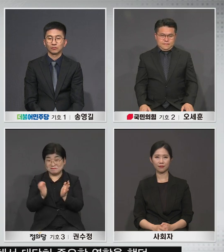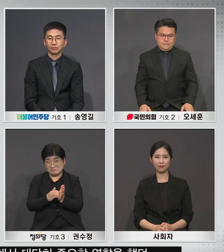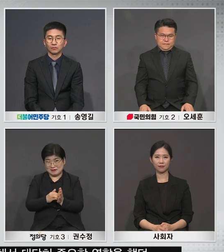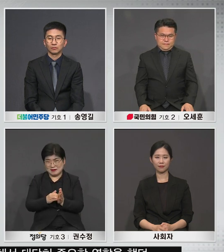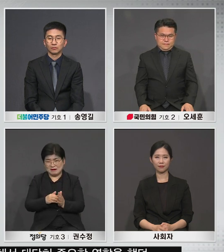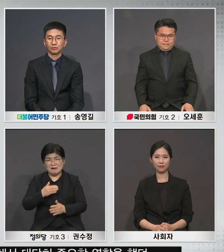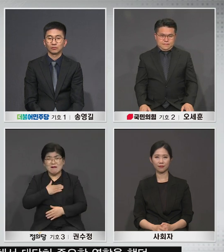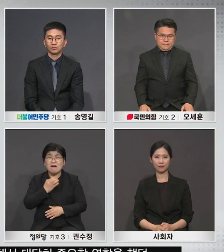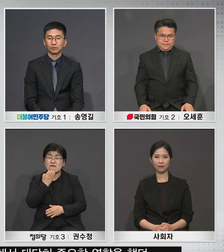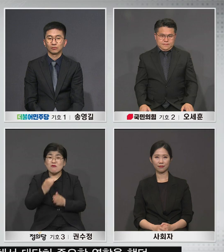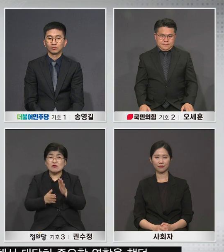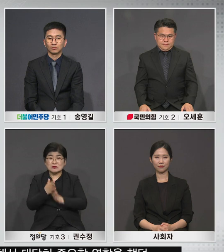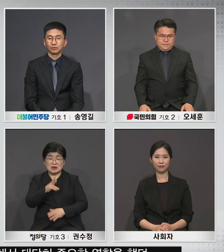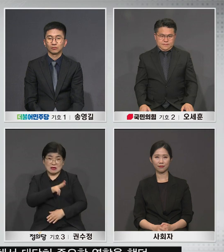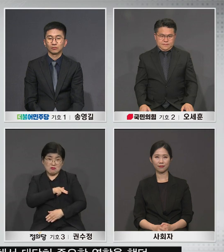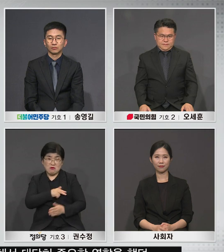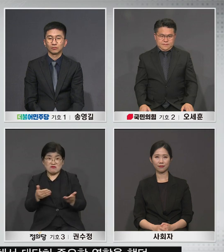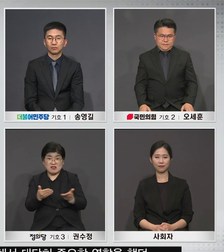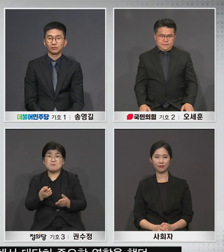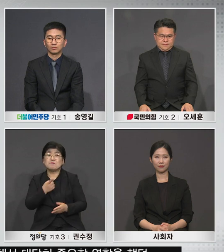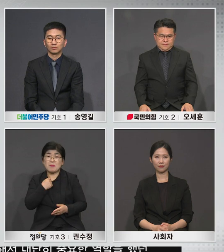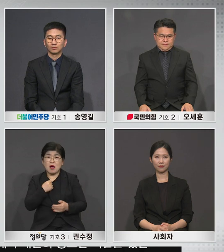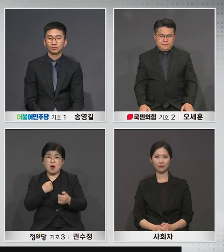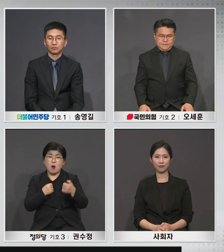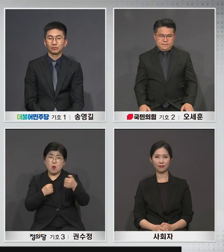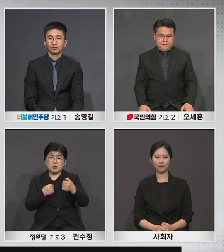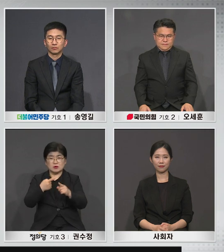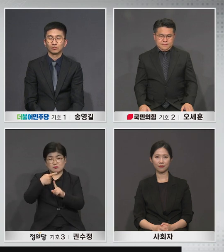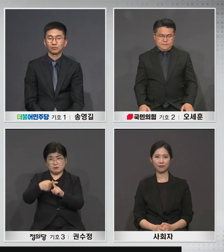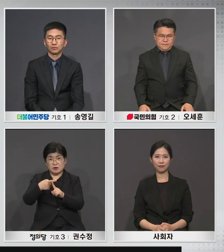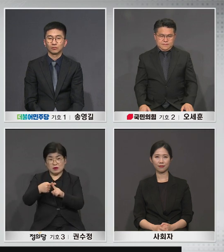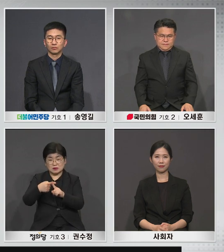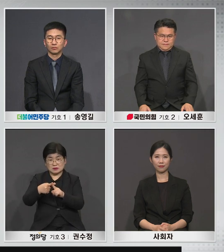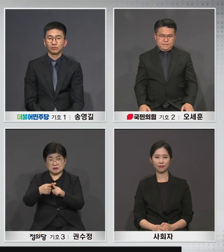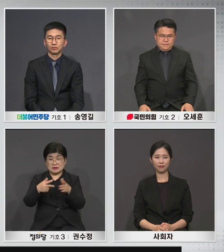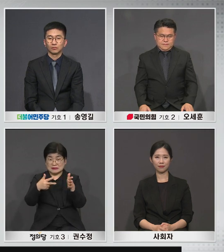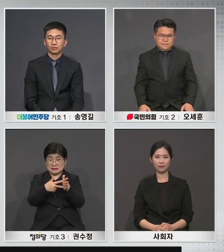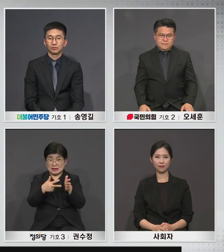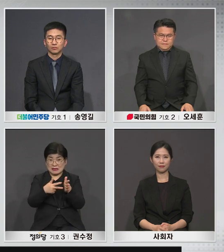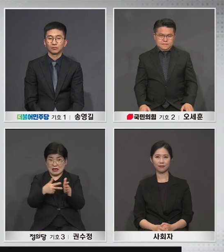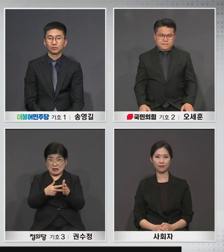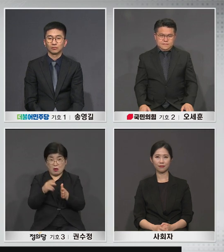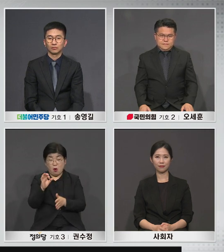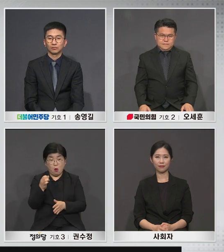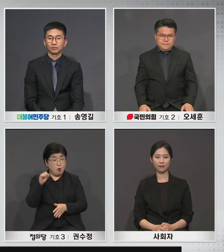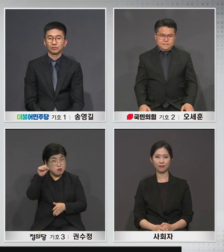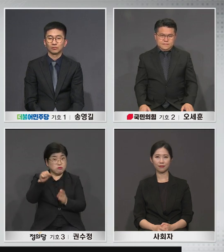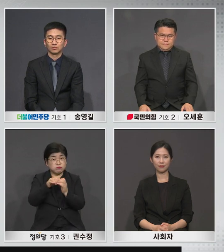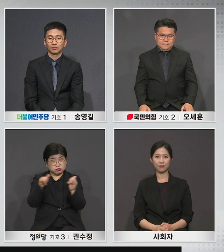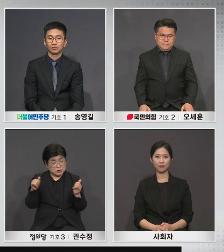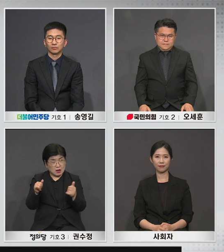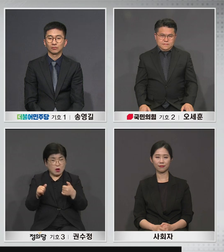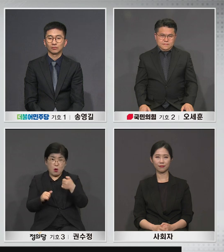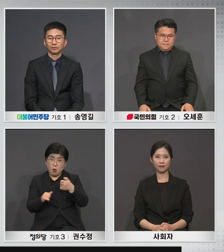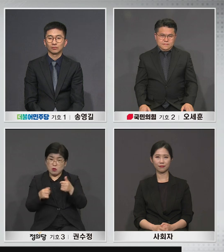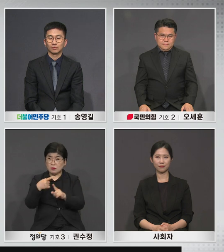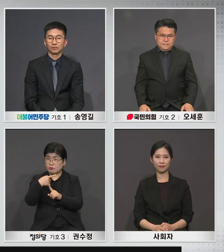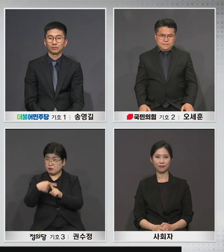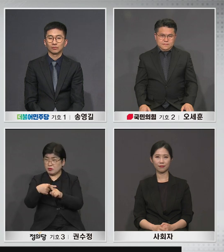제가 서울시의원으로 일하면서 이 50플러스 재단과 관련된 오 후보께서 50플러스 재단의 대표로